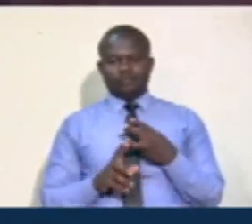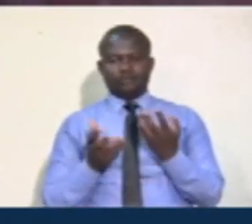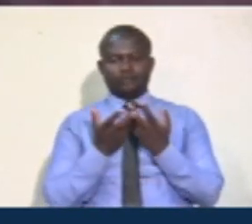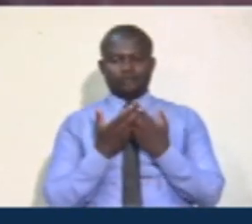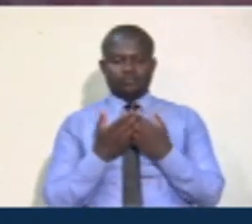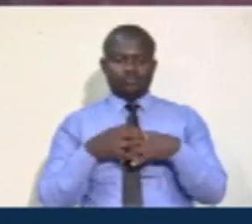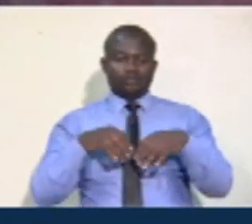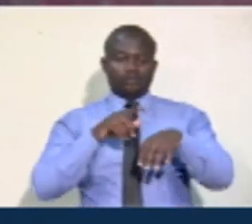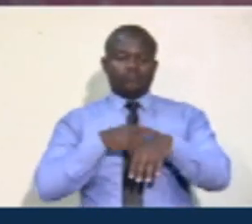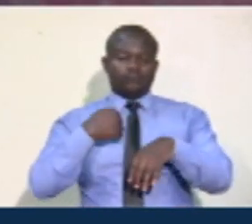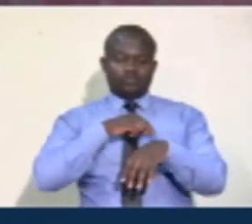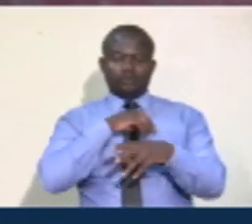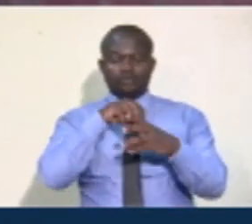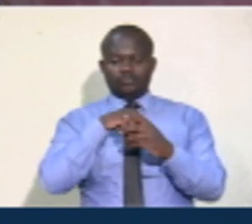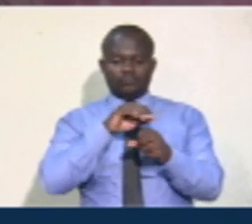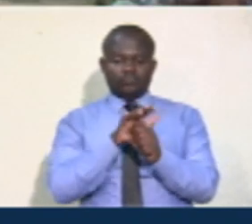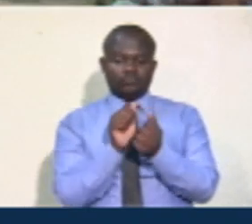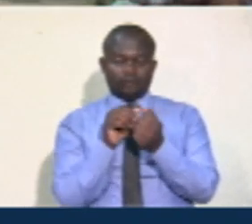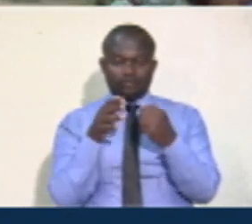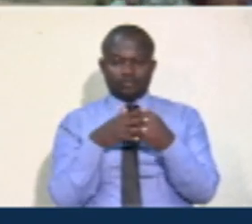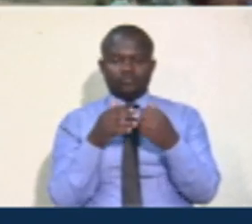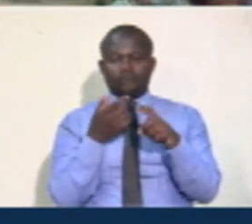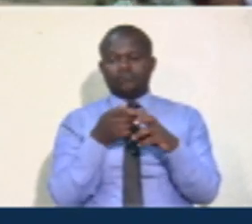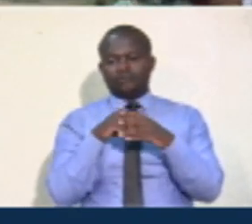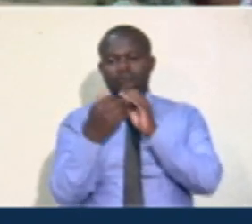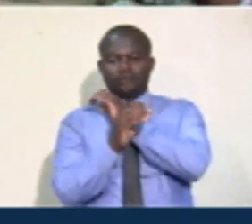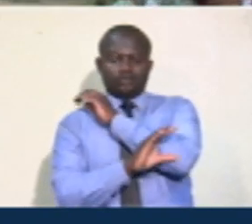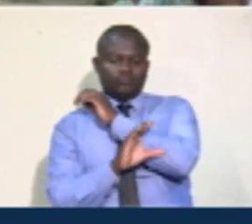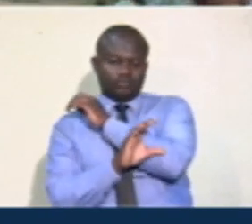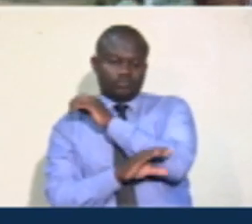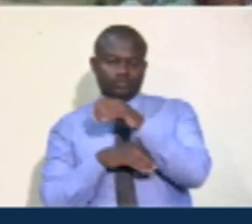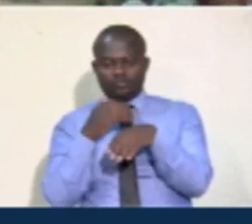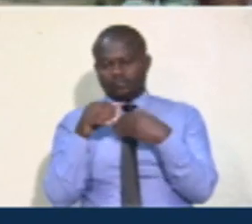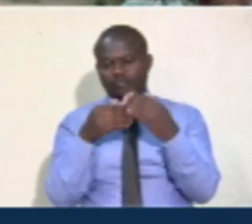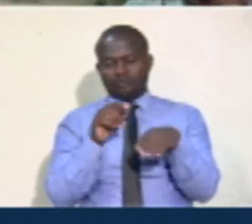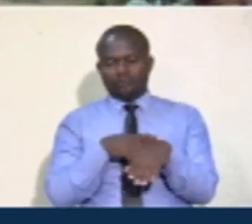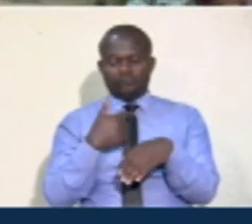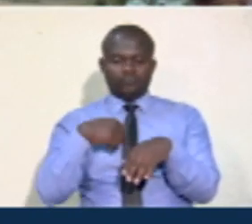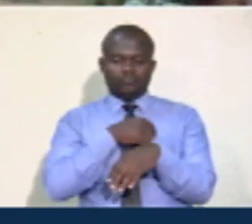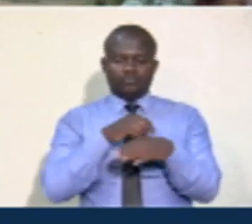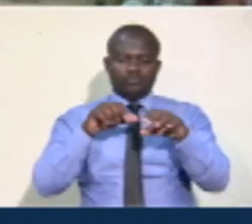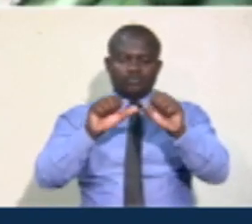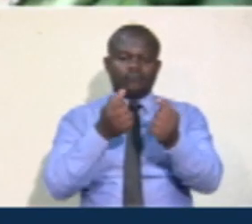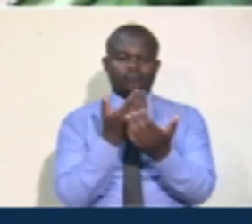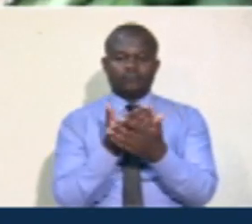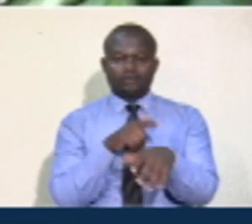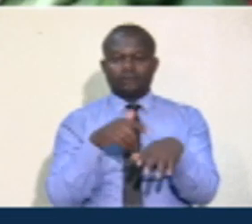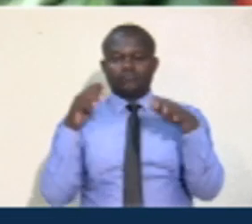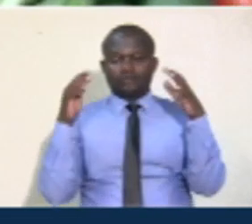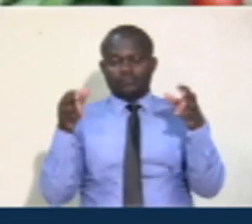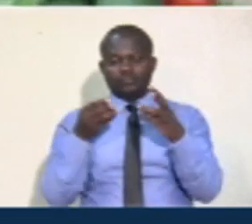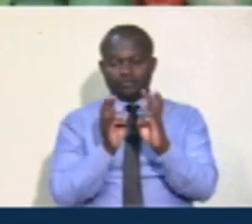n'ibi biho turimo muri covid cyane cyane ku bicuruzwa bituruka hanze ko igihe byafataga ubu bisigaye bitinda ku